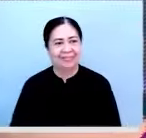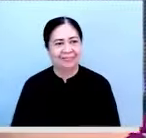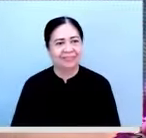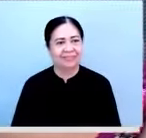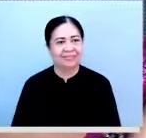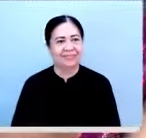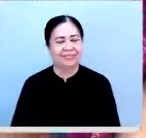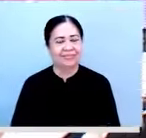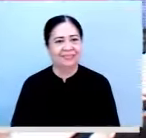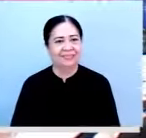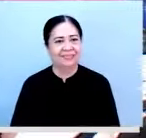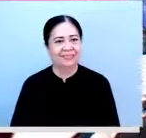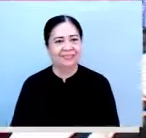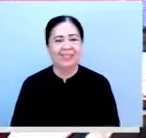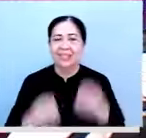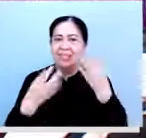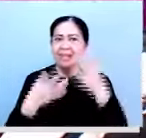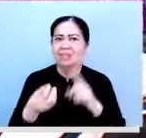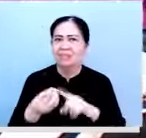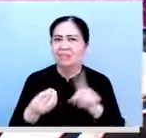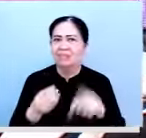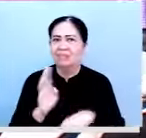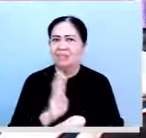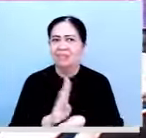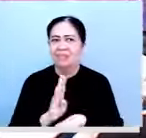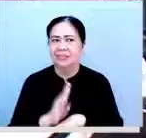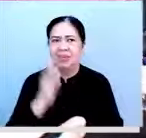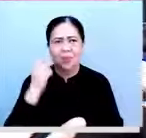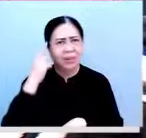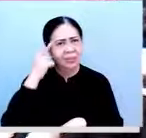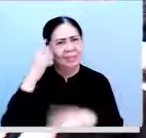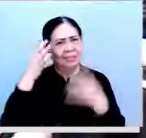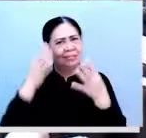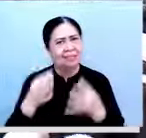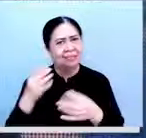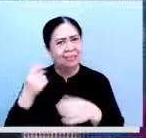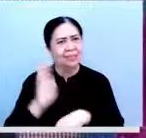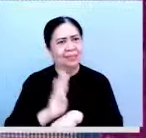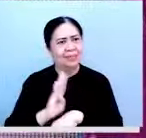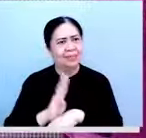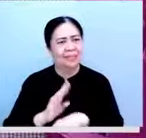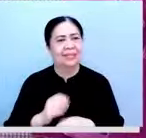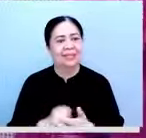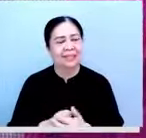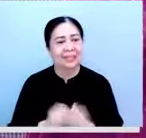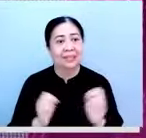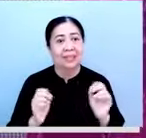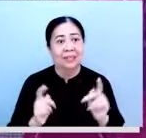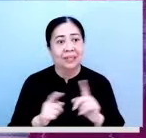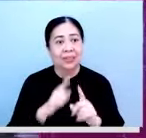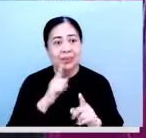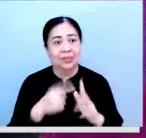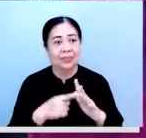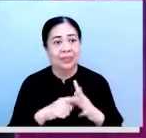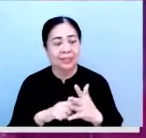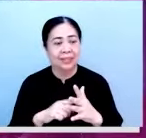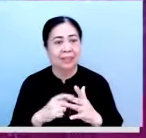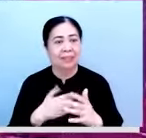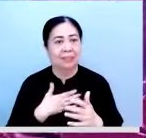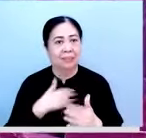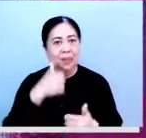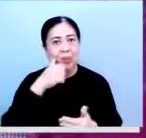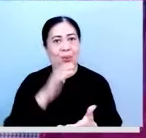Sir Billy, tell us more about your business. Bakit itong negosyong pinasok mo? Ah, okay. So, actually, nag-start yan sa aking wife, no?